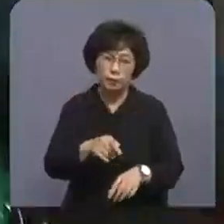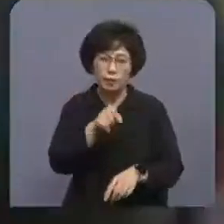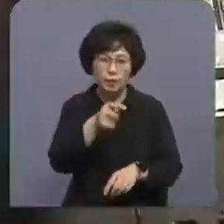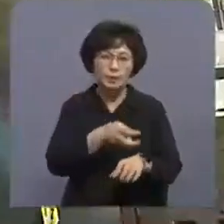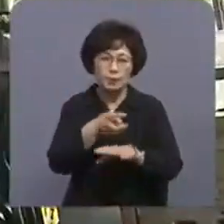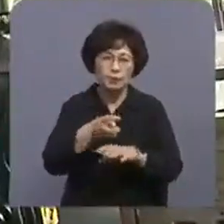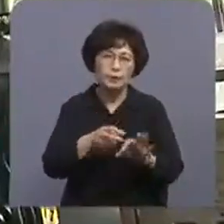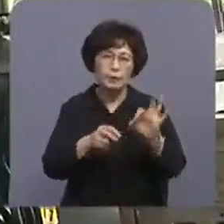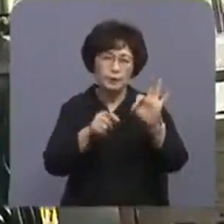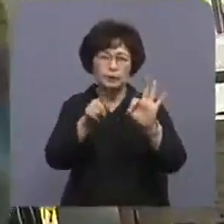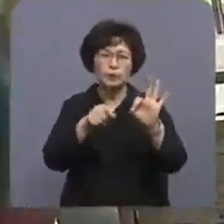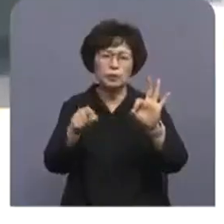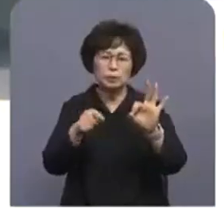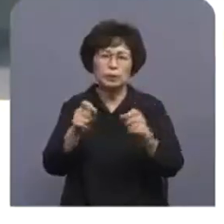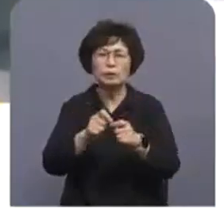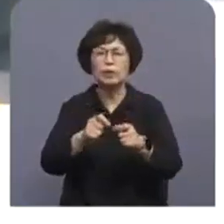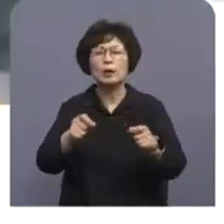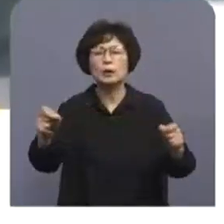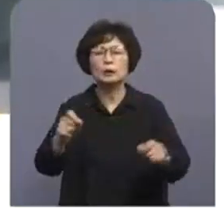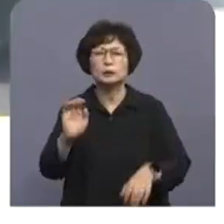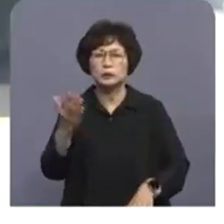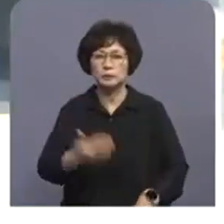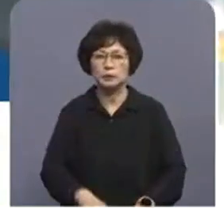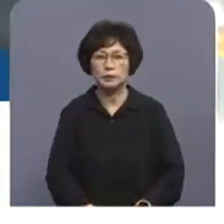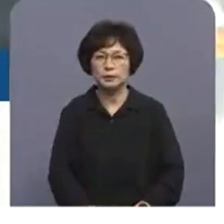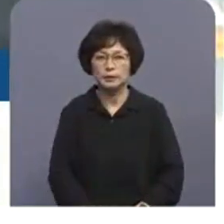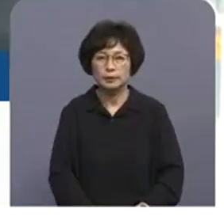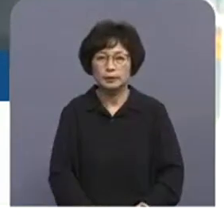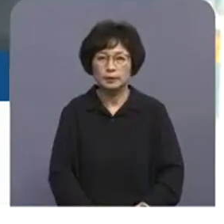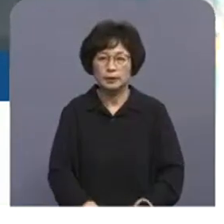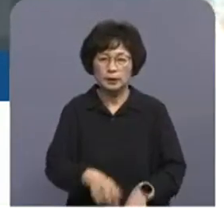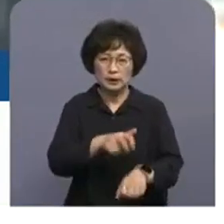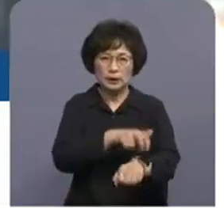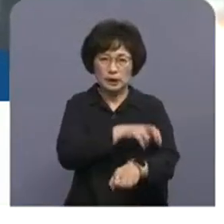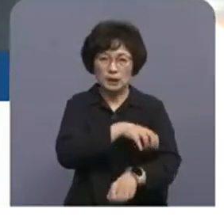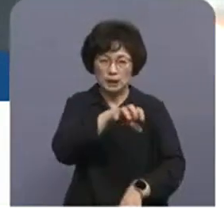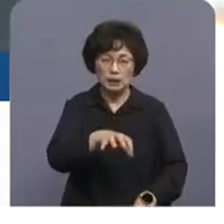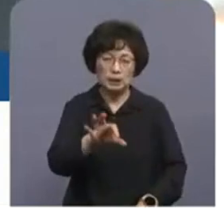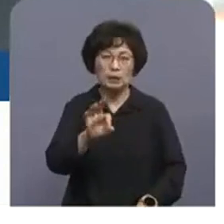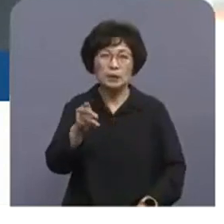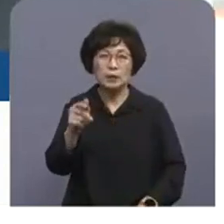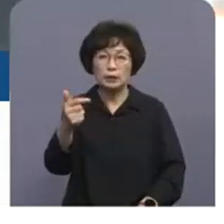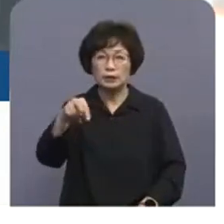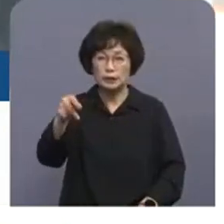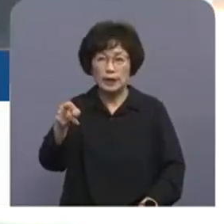10km 이상 길어졌습니다. 기장에서 연산 교차로 쪽으로 바로 나갈 때는